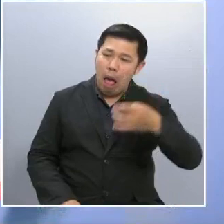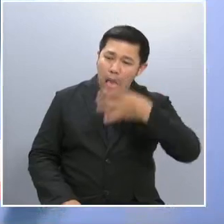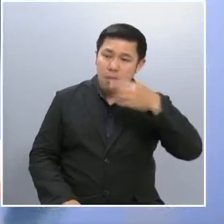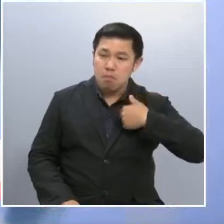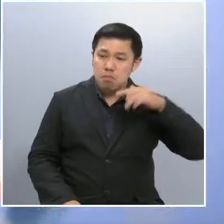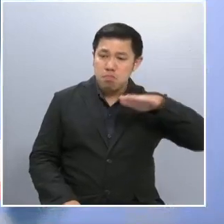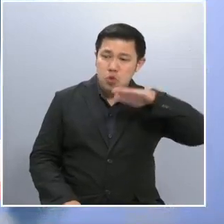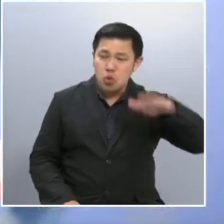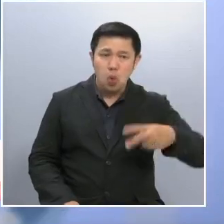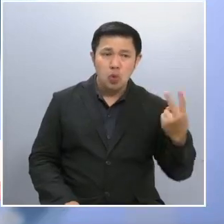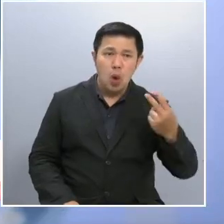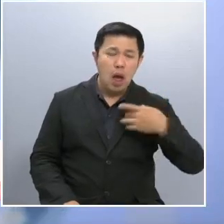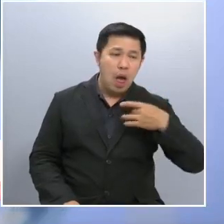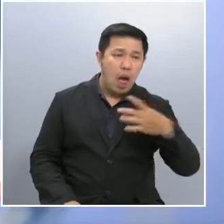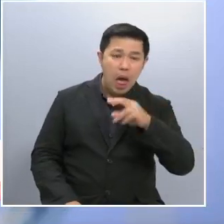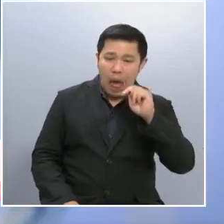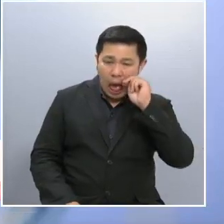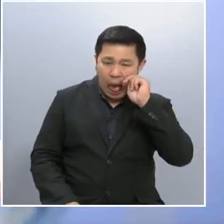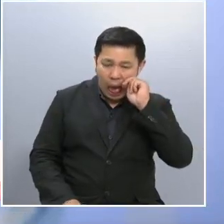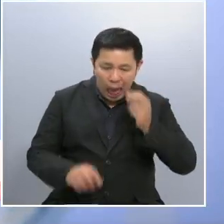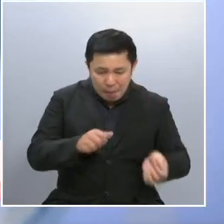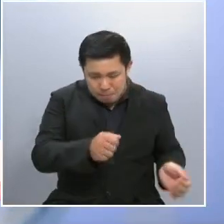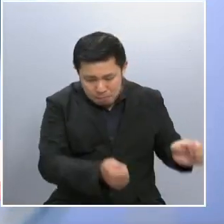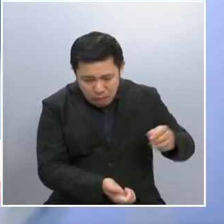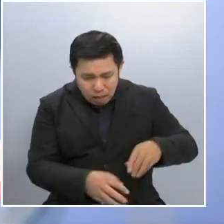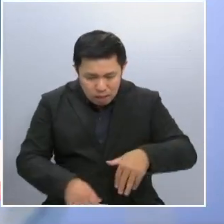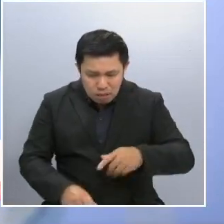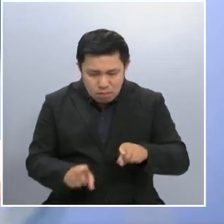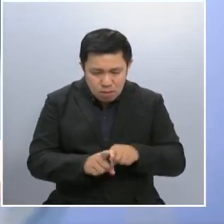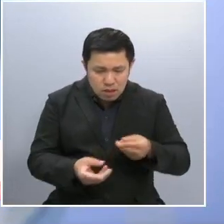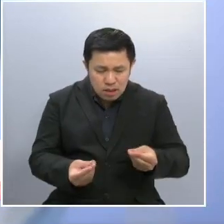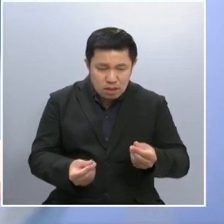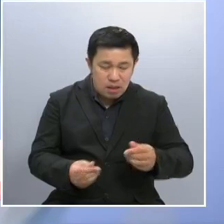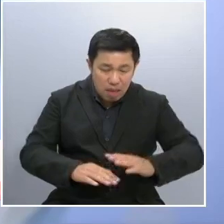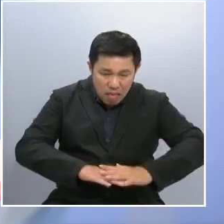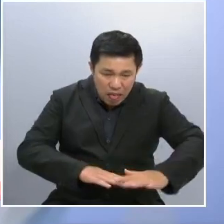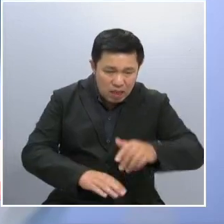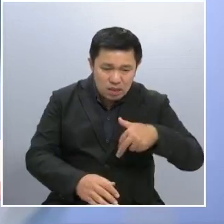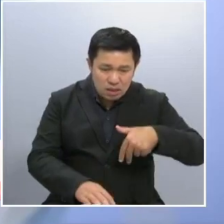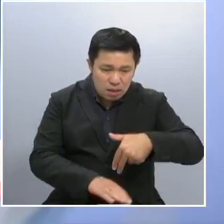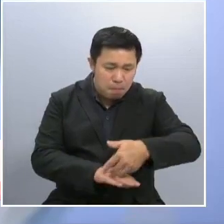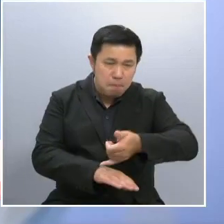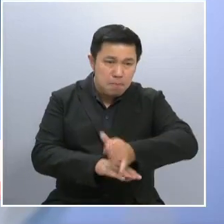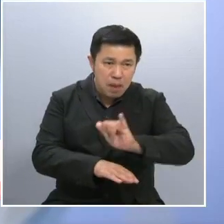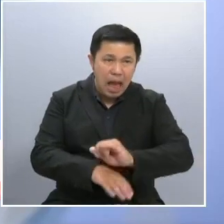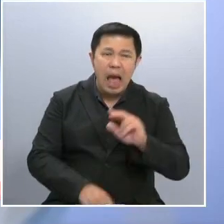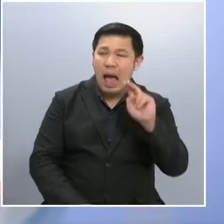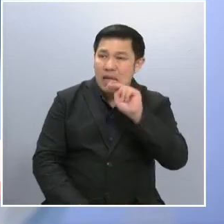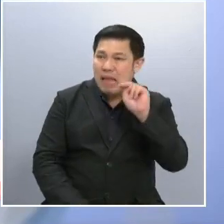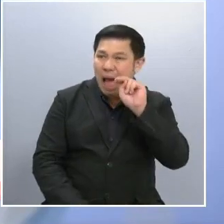องนี่นะบางทีก็น้ำลาดพื้นให้เดินลื่นอะไรนี่แกล้งน้าเขย แกล้งน้าไก่ น้า